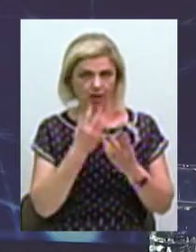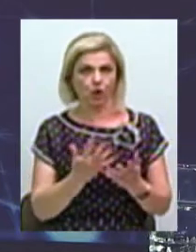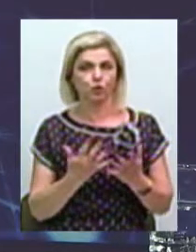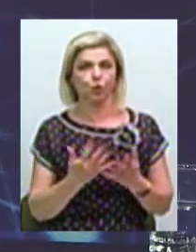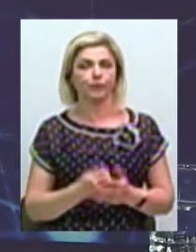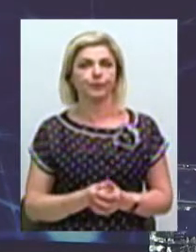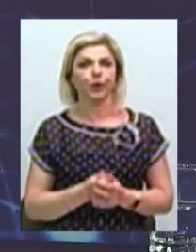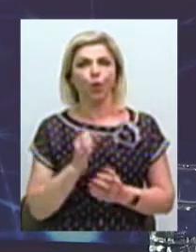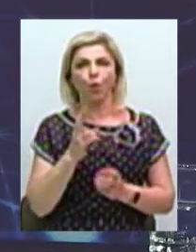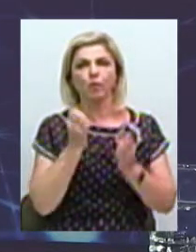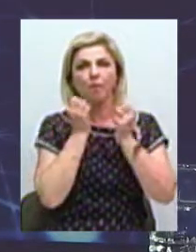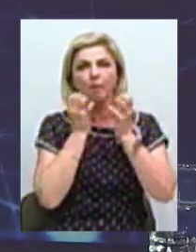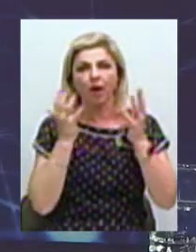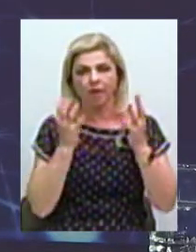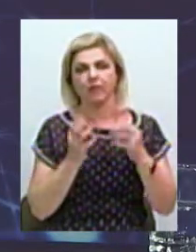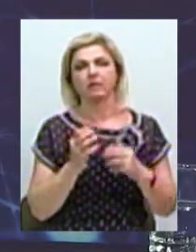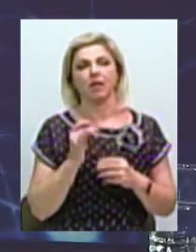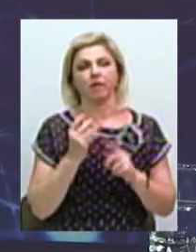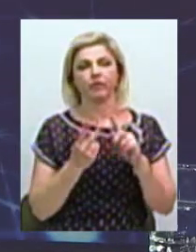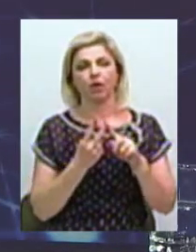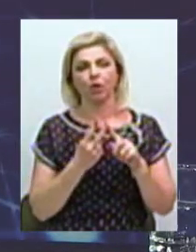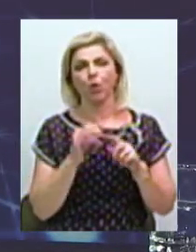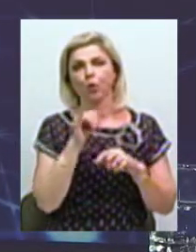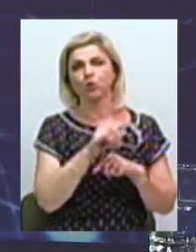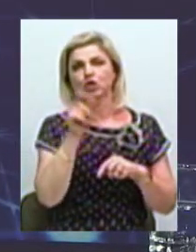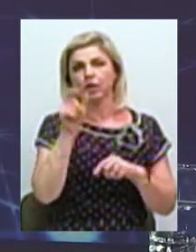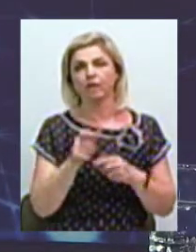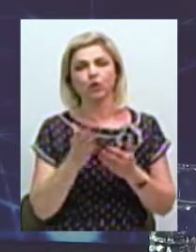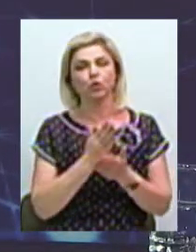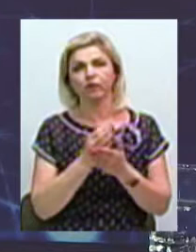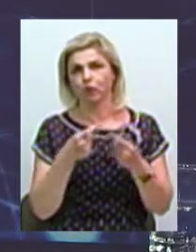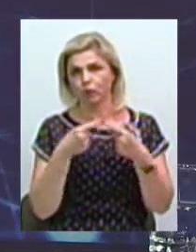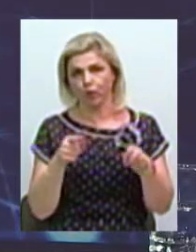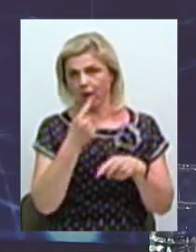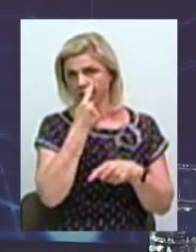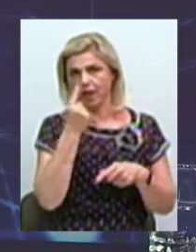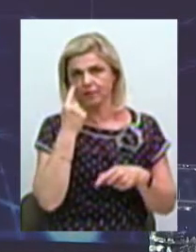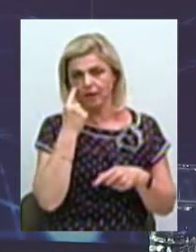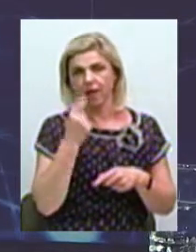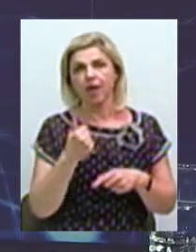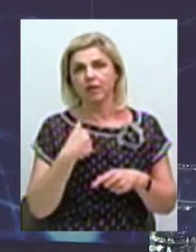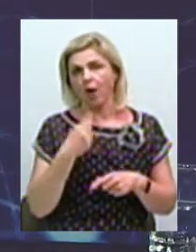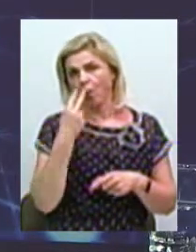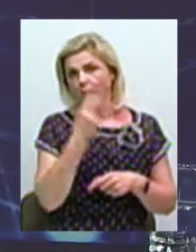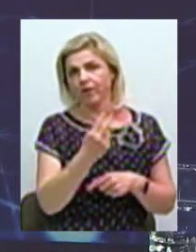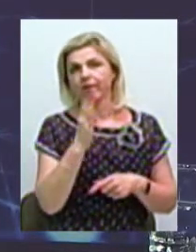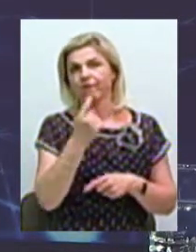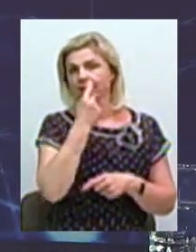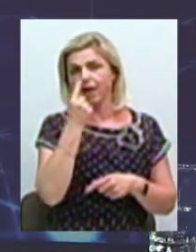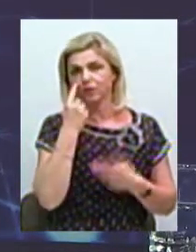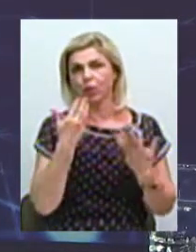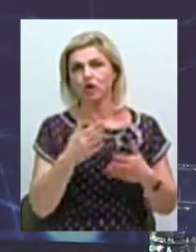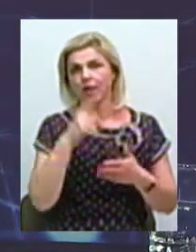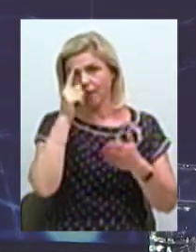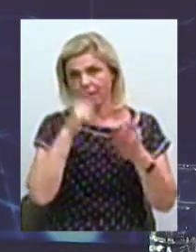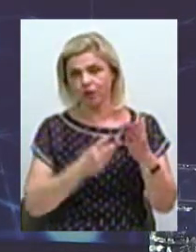он поправился, во-вторых, это у человека совсем другие глаза. Я уже увидела в этих глазах какую-то